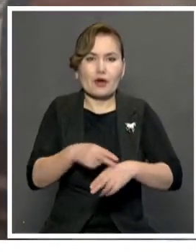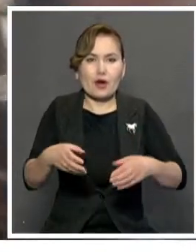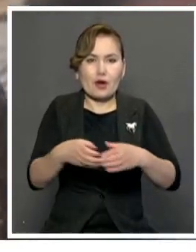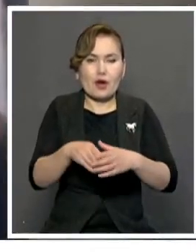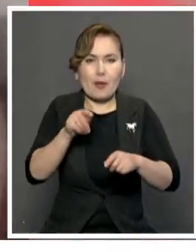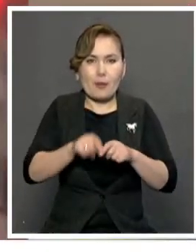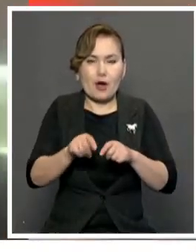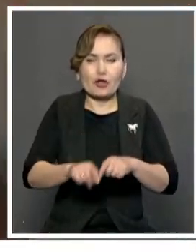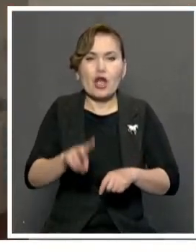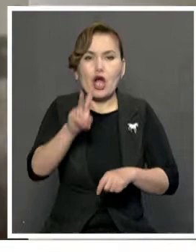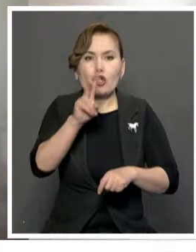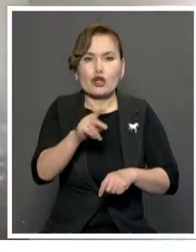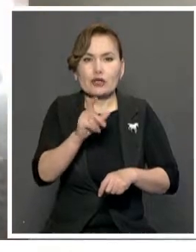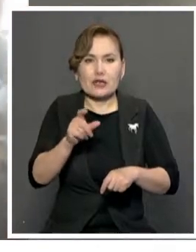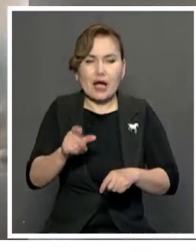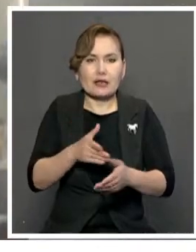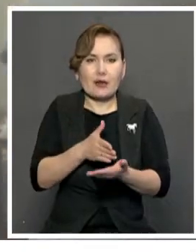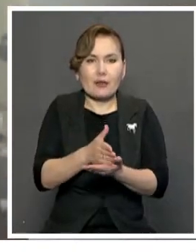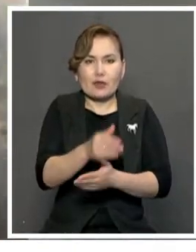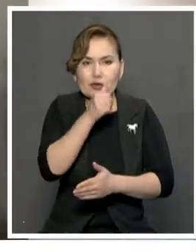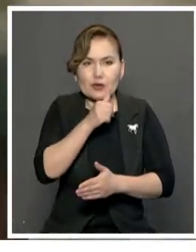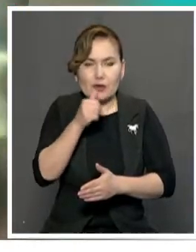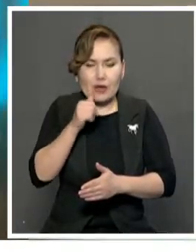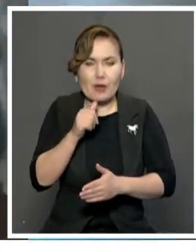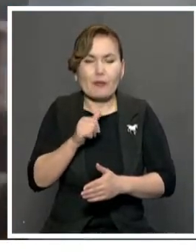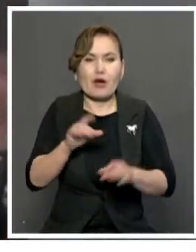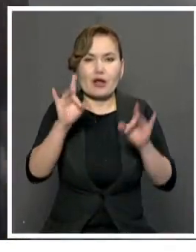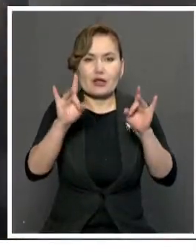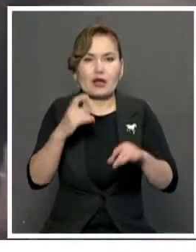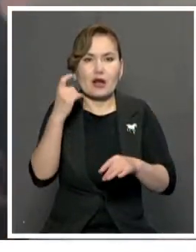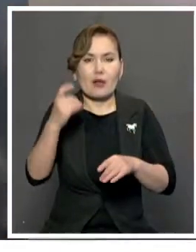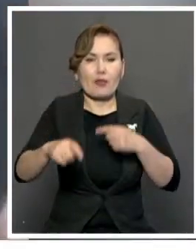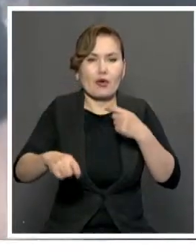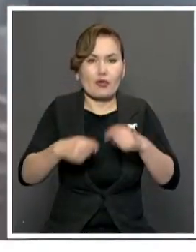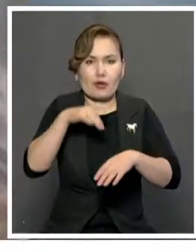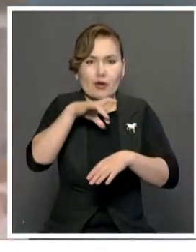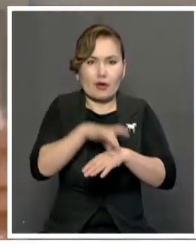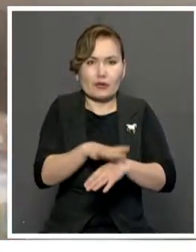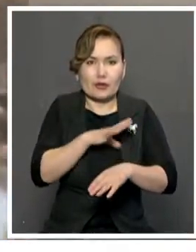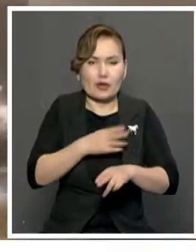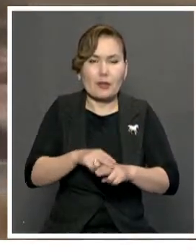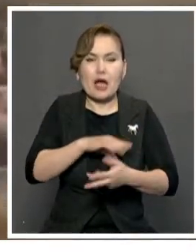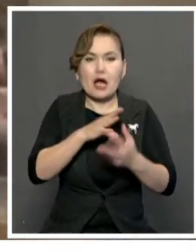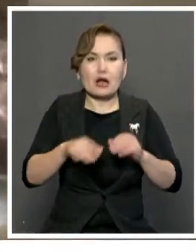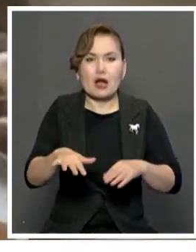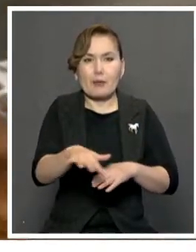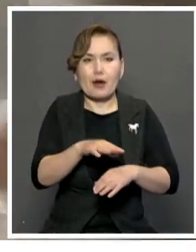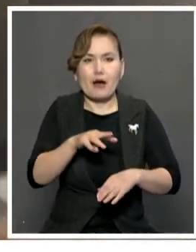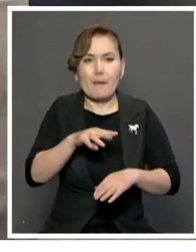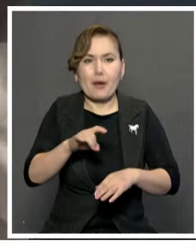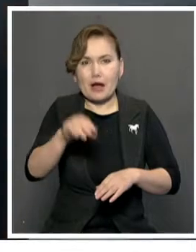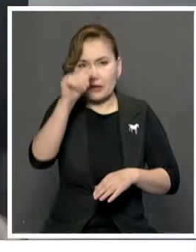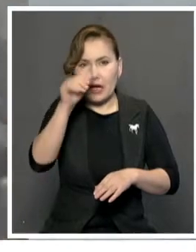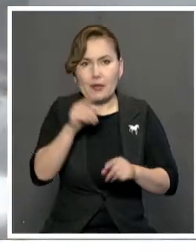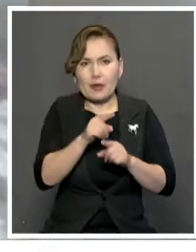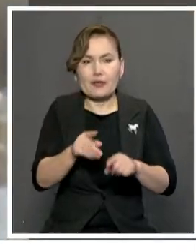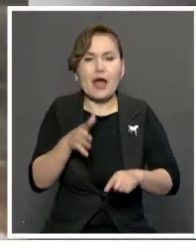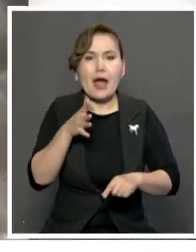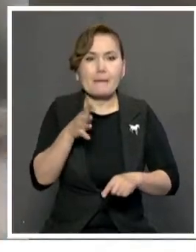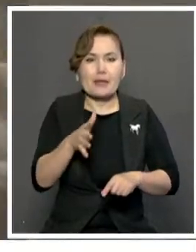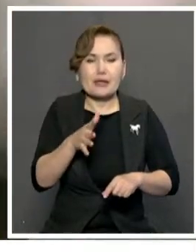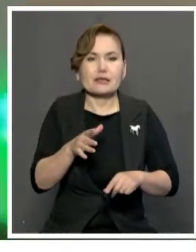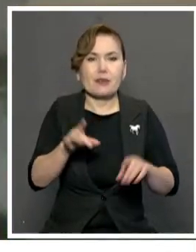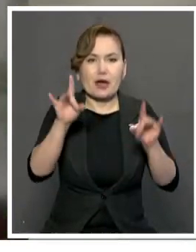тойды әшкереледі. Енді көпшілік жинап той ұйымдастырған Тарас тұрғыны айыппұл арқалайды. Жалпы өңірде наурыз айының басынан 5000-ға жуық